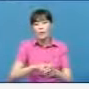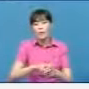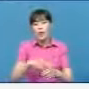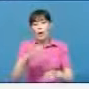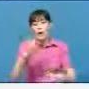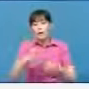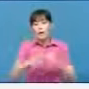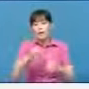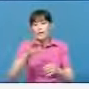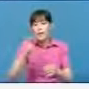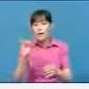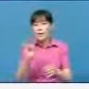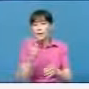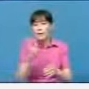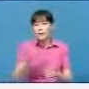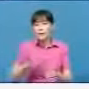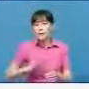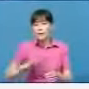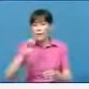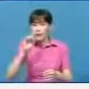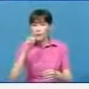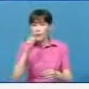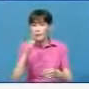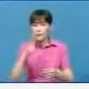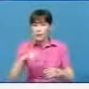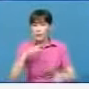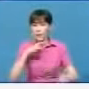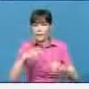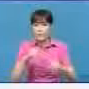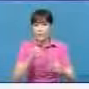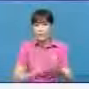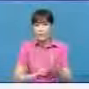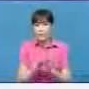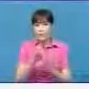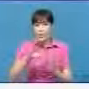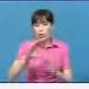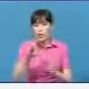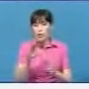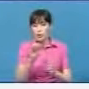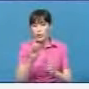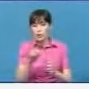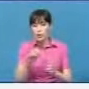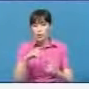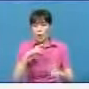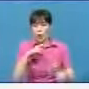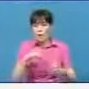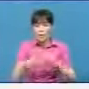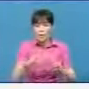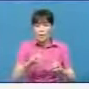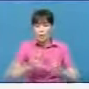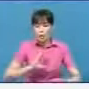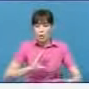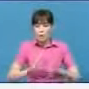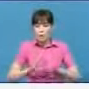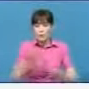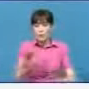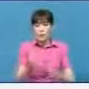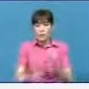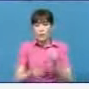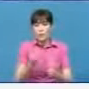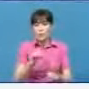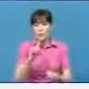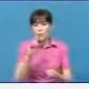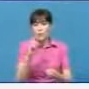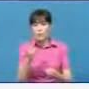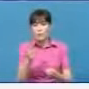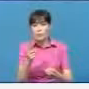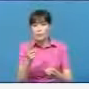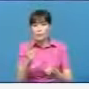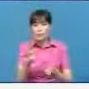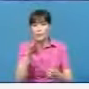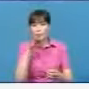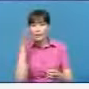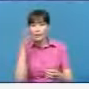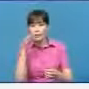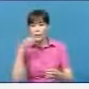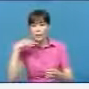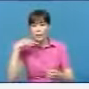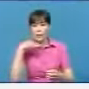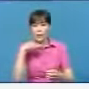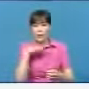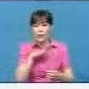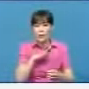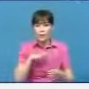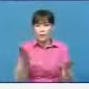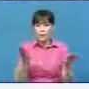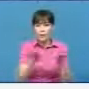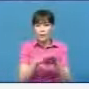ойындары тартысты өтті. Алғаш болып алаңға шыққан Созақ ауданының аяқ топшылары мен түлкі басты ойыншылар бір-бірінен айласын асыра алмады. Таразы басы